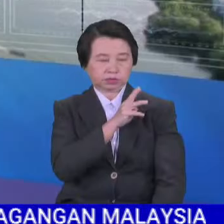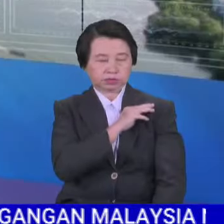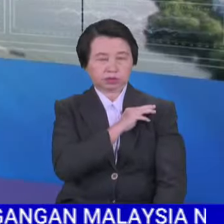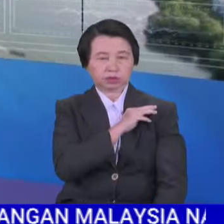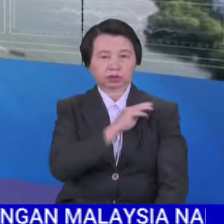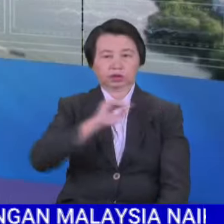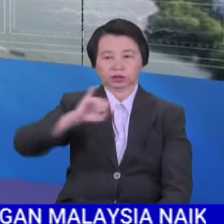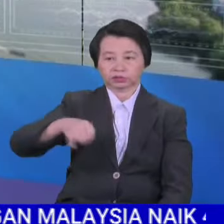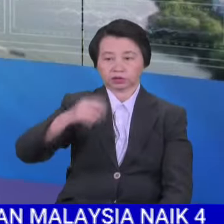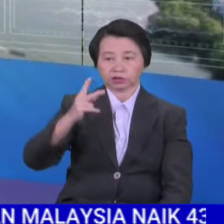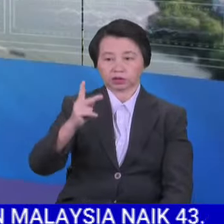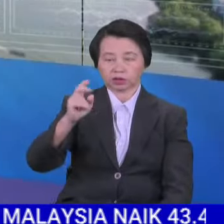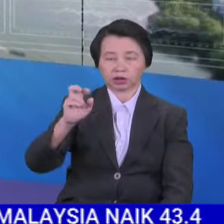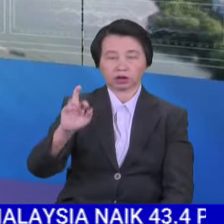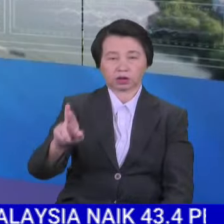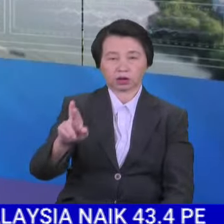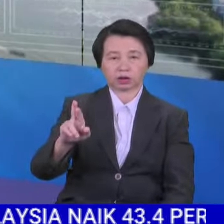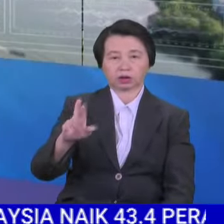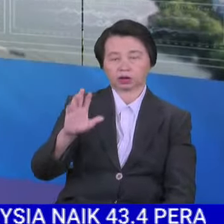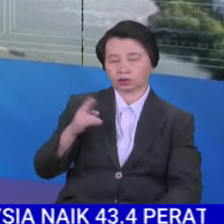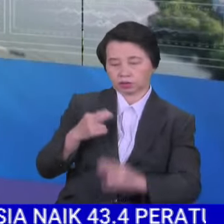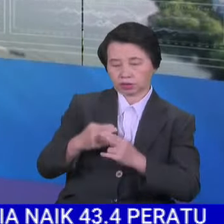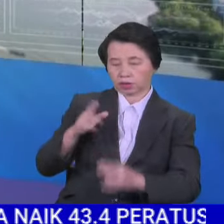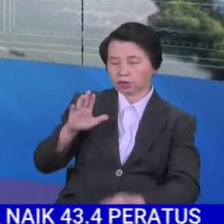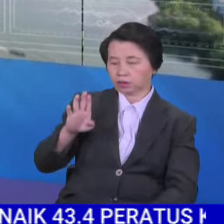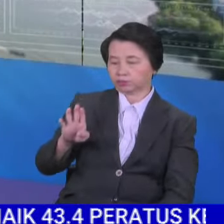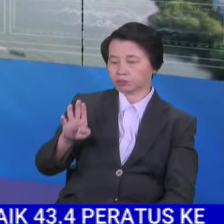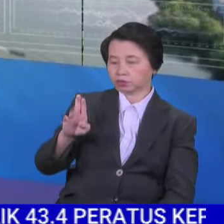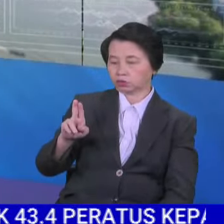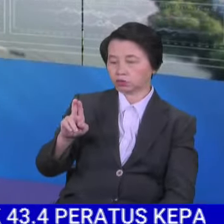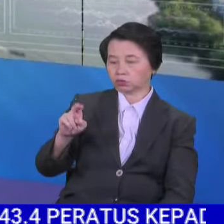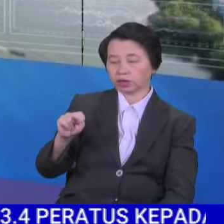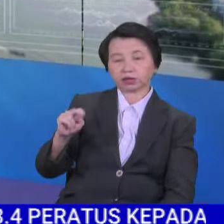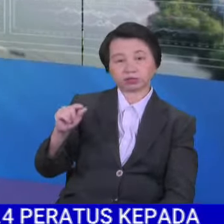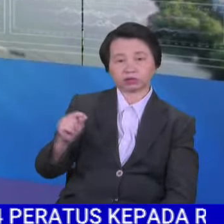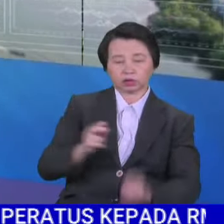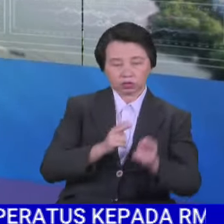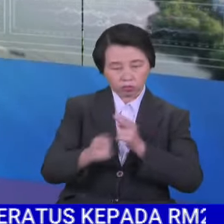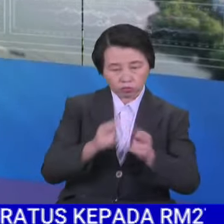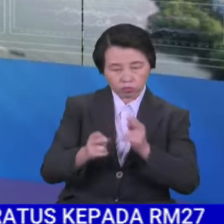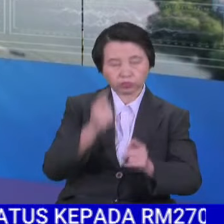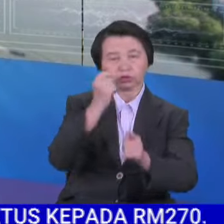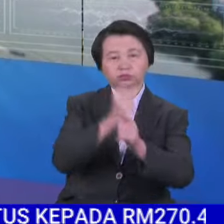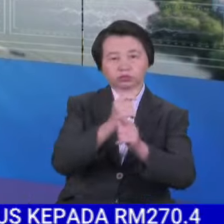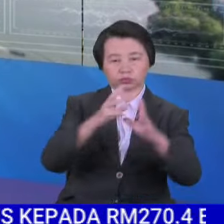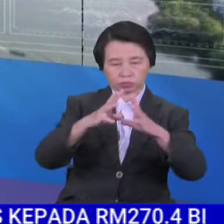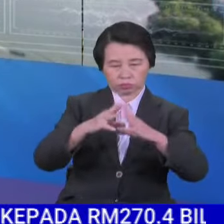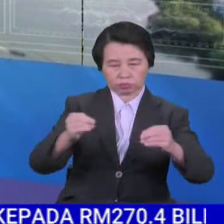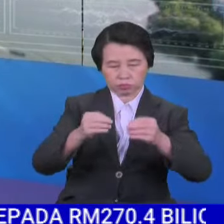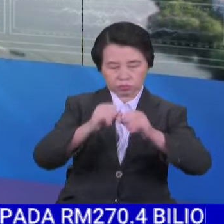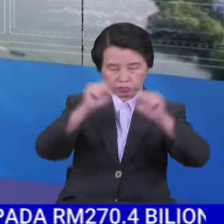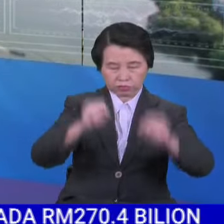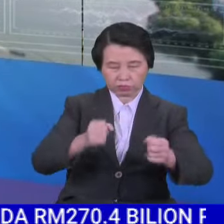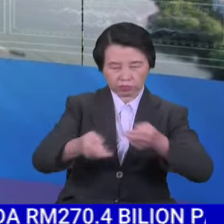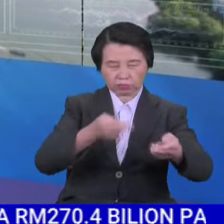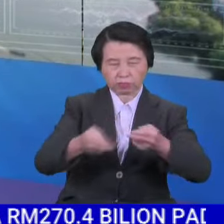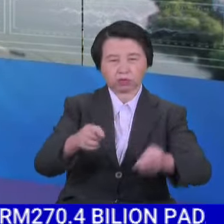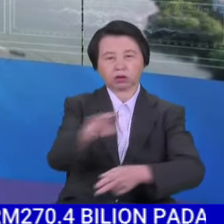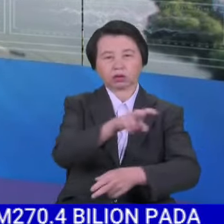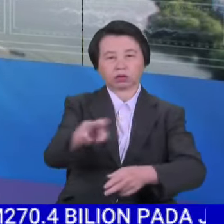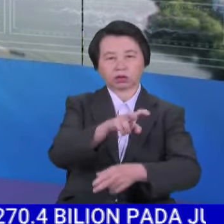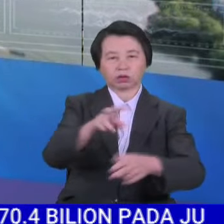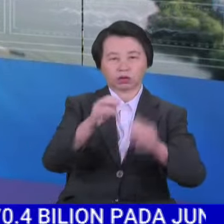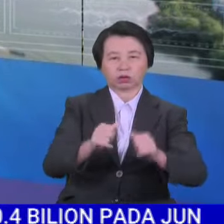menteri kejar Raya Datuk Sri panglima burung Mochtar rajin berkata usaha itu bertujuan menangani sistem pengurusan pengangkutan awam